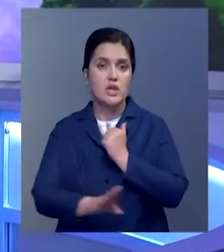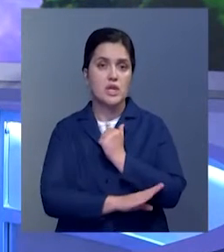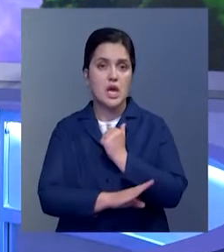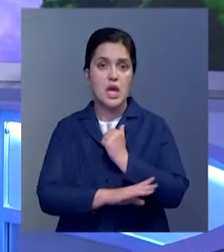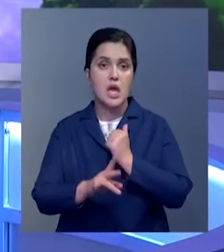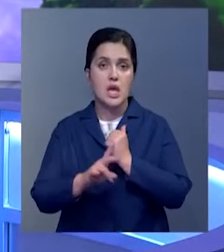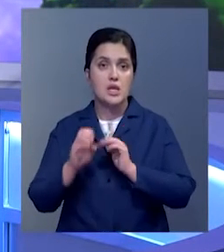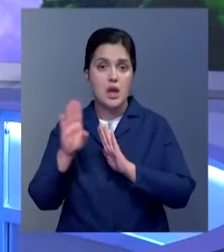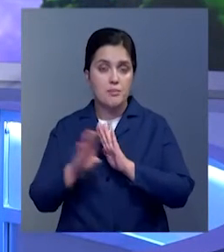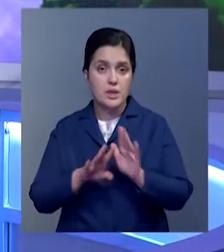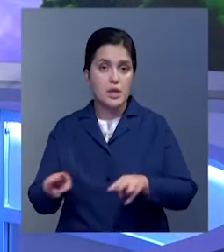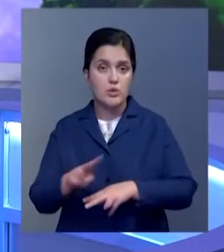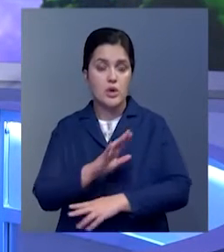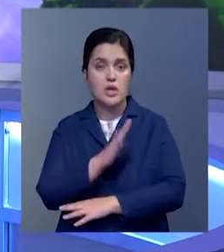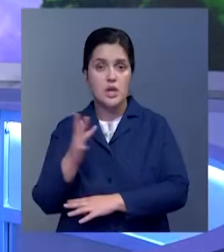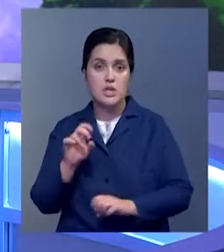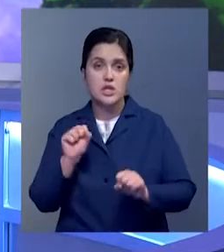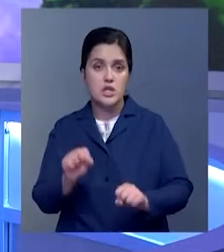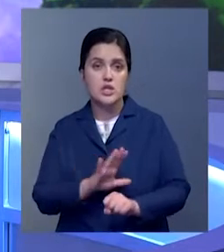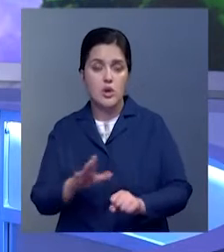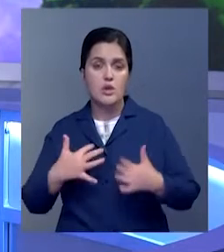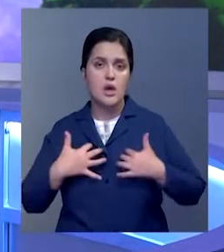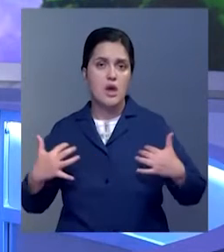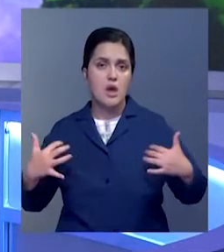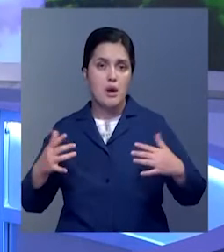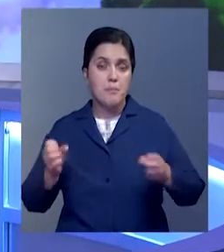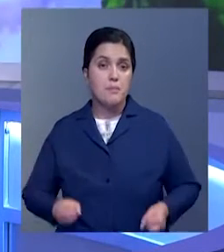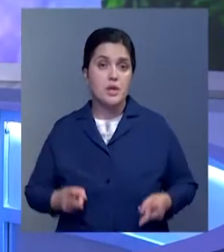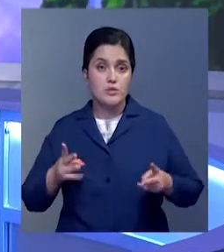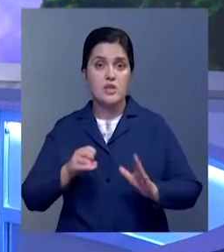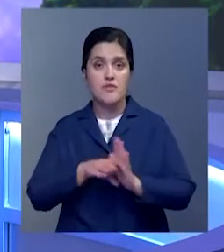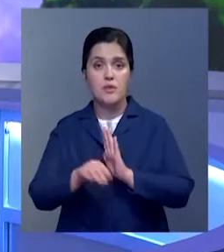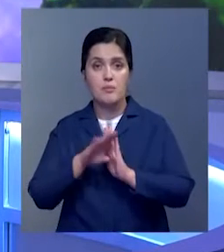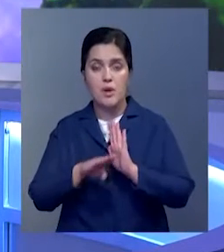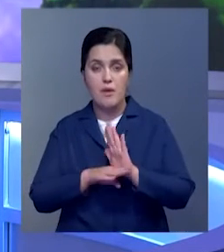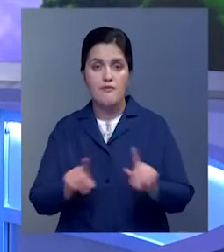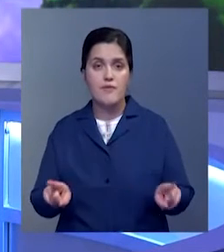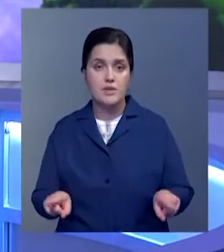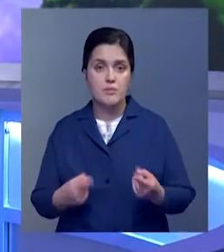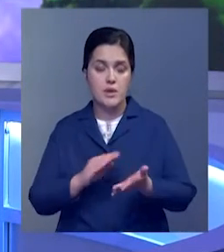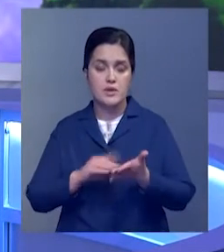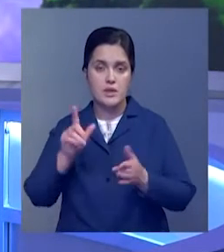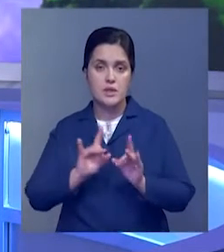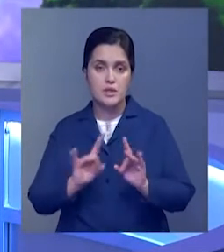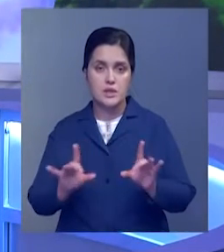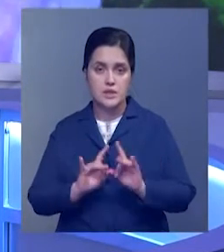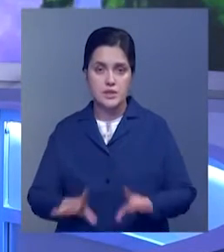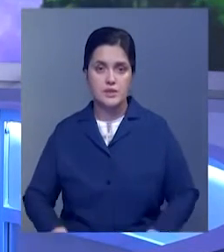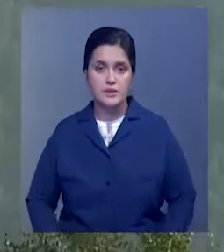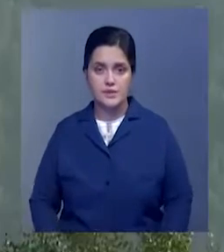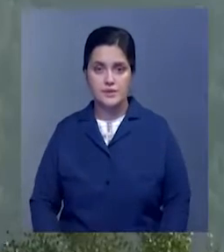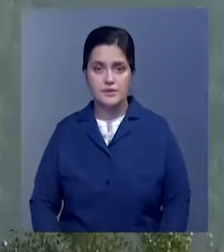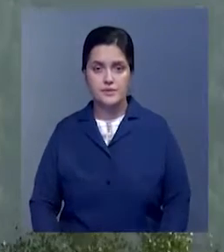пород, неподконтрольных лесничеством, незащищенных от браконьеров и не включенных в программы воспроизводства. Вячеслав Итлогин расскажет подробнее.